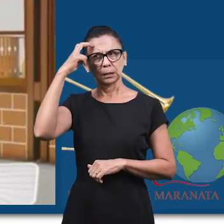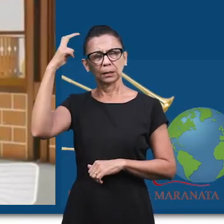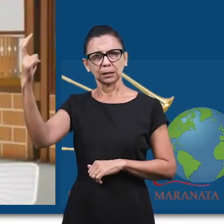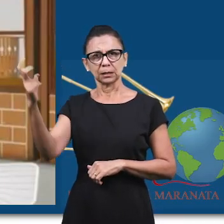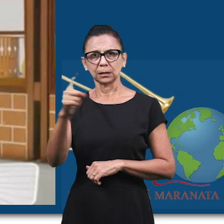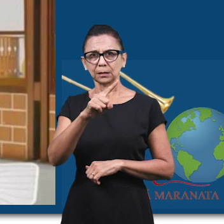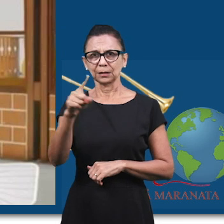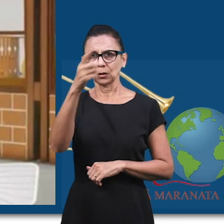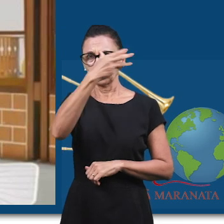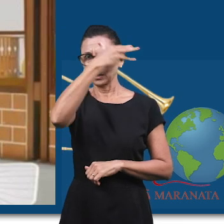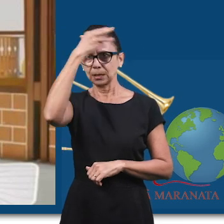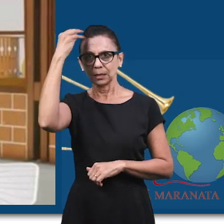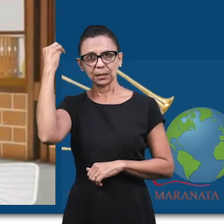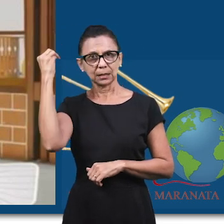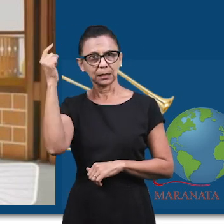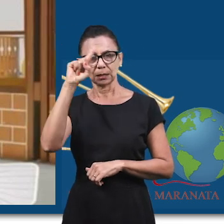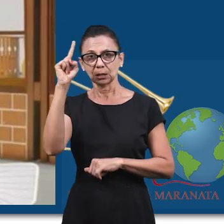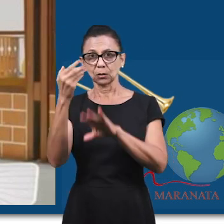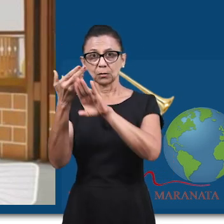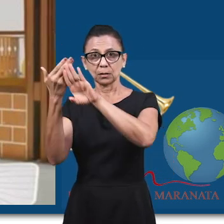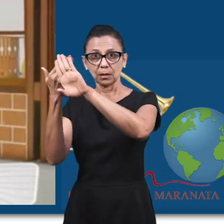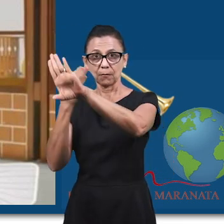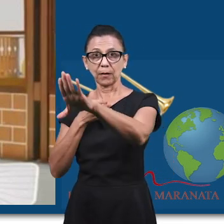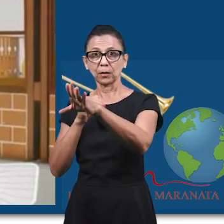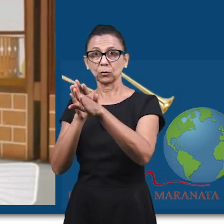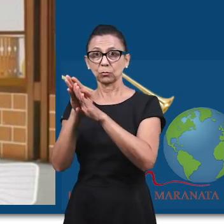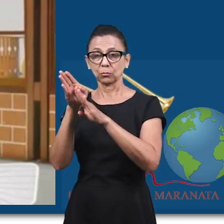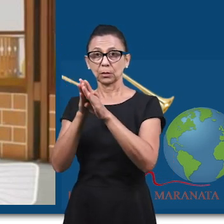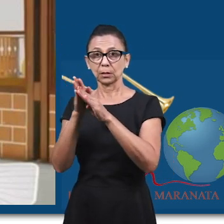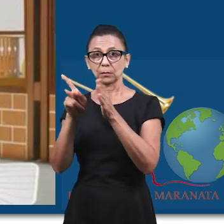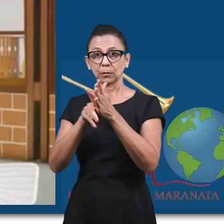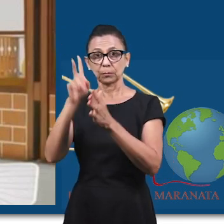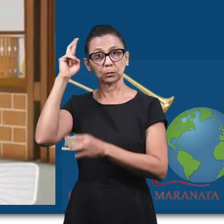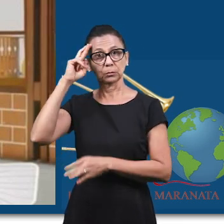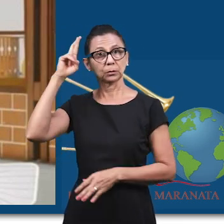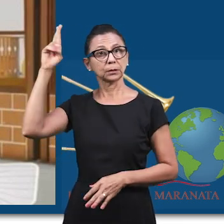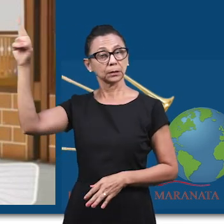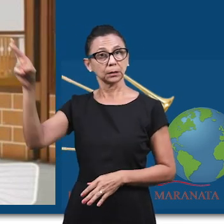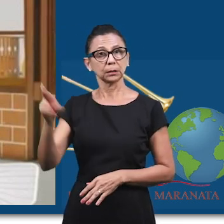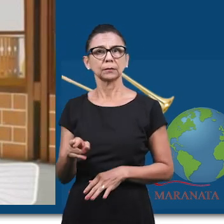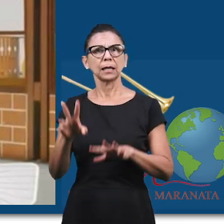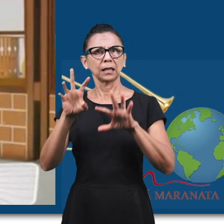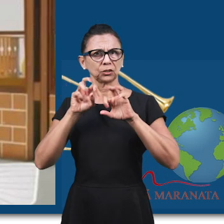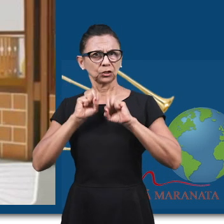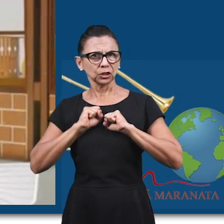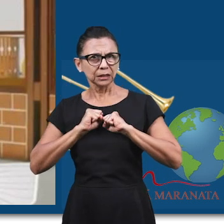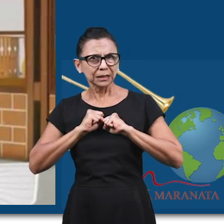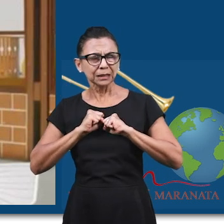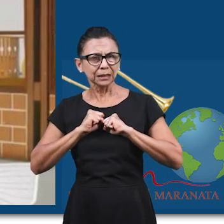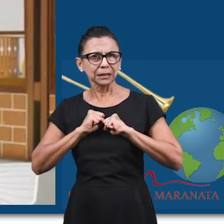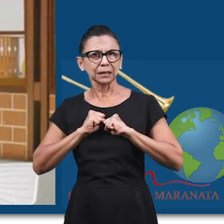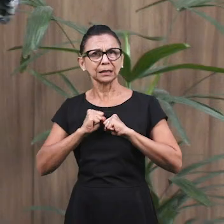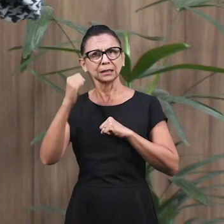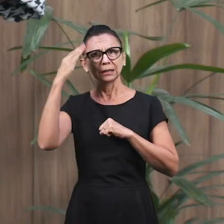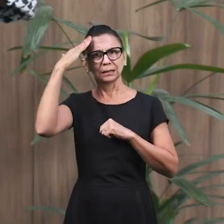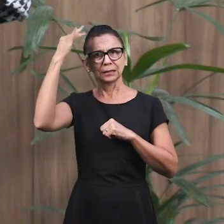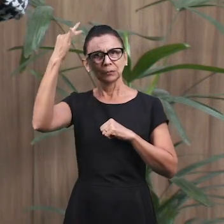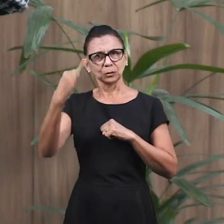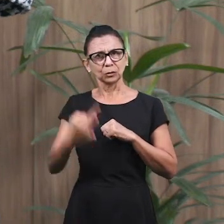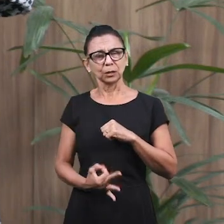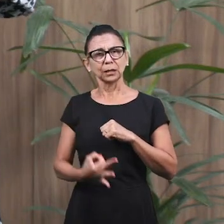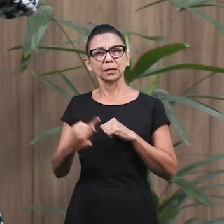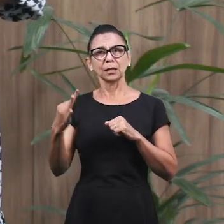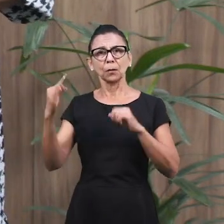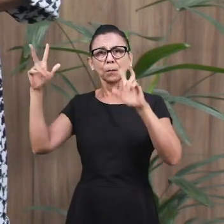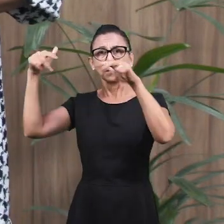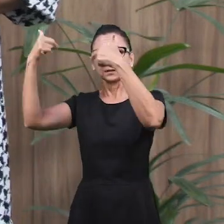Постигай мудрость. И не удаляйся от слов уст моих, приобретай мудрость, приобретай